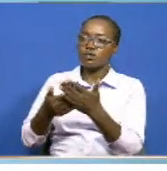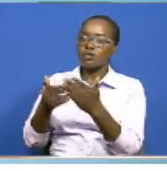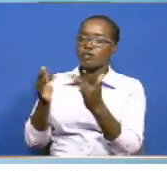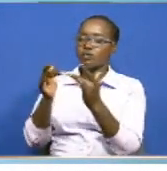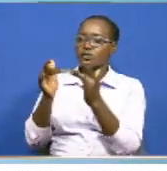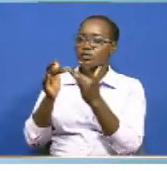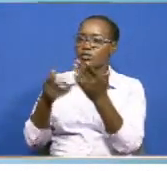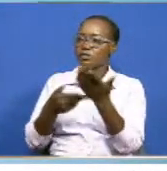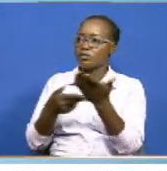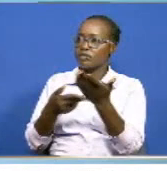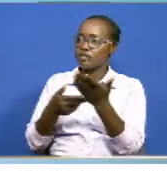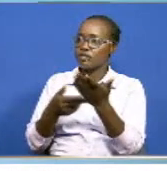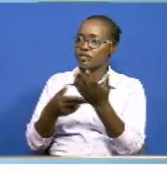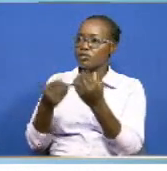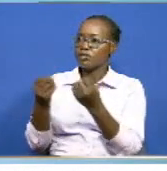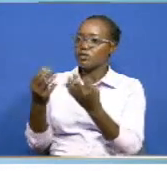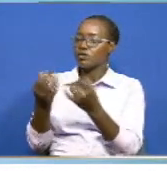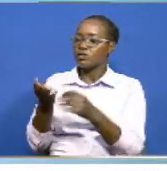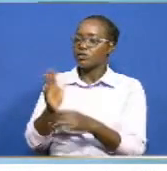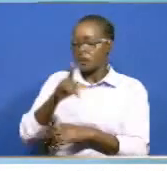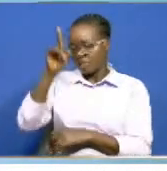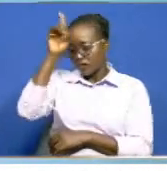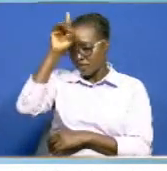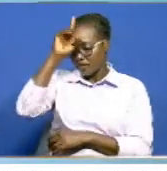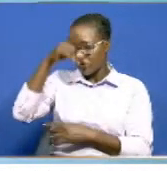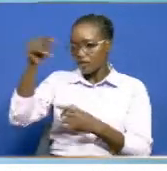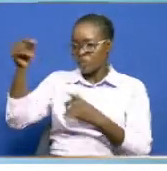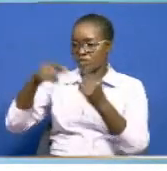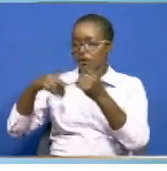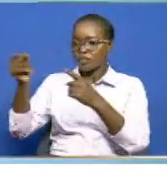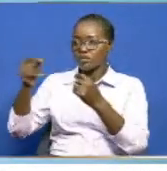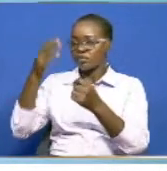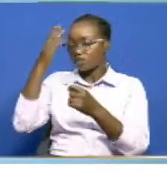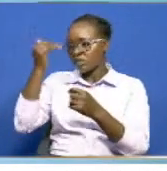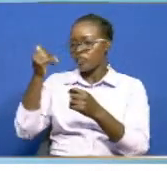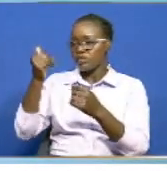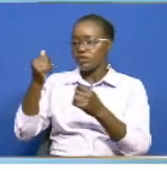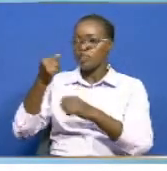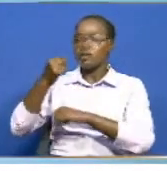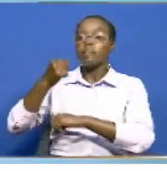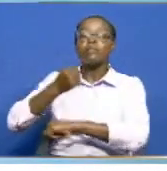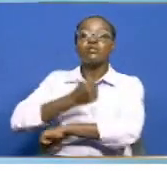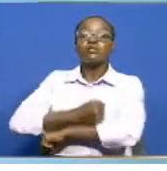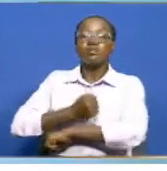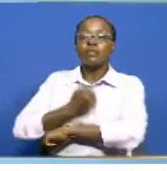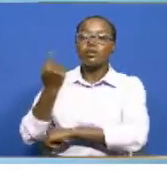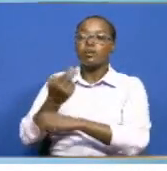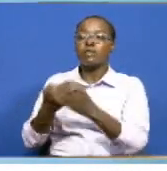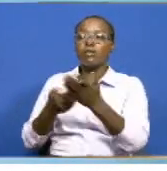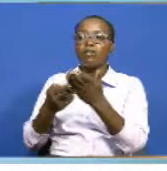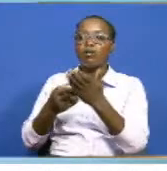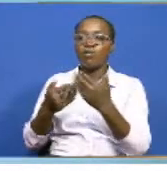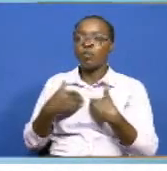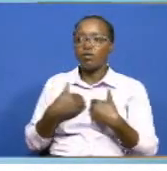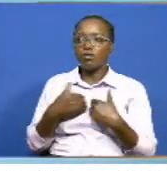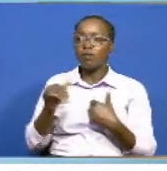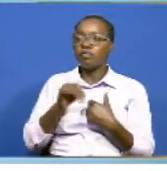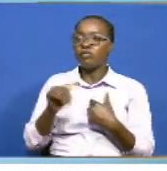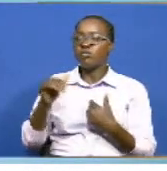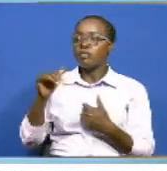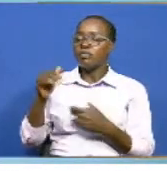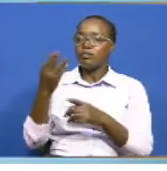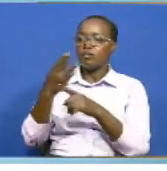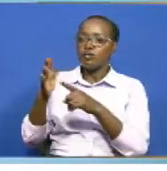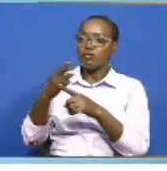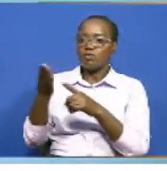teknolojia. Wengi walikuwa wamerudi nyumbani kwa sababu shule ndio walikuwa wanapata access ya teknolojia. Na wenye walifanya KCSE